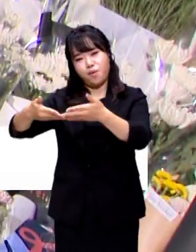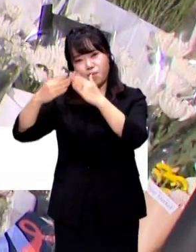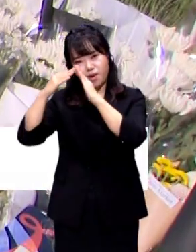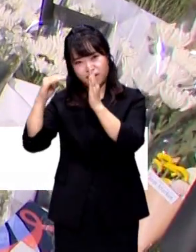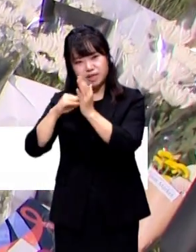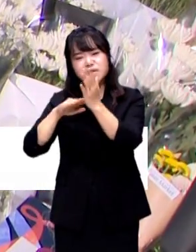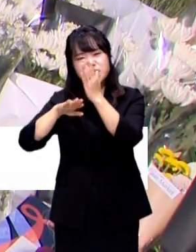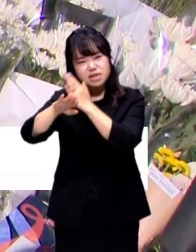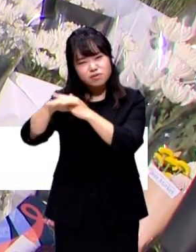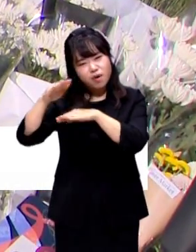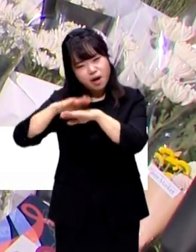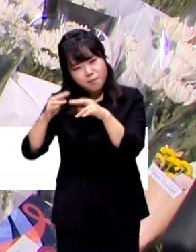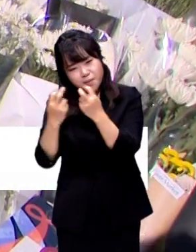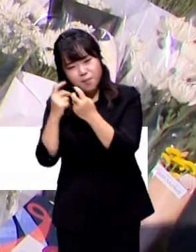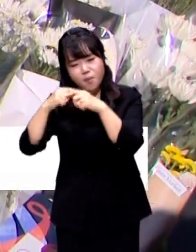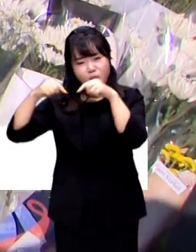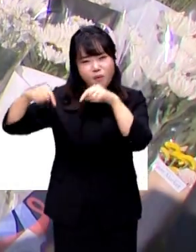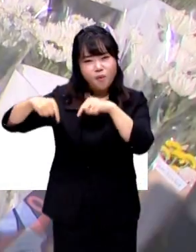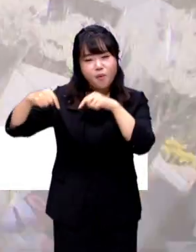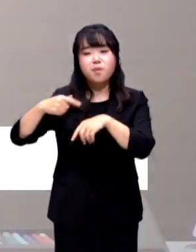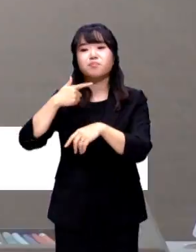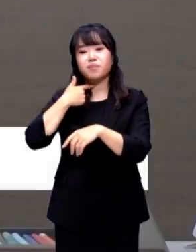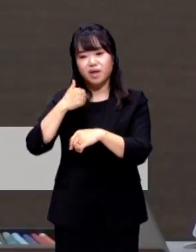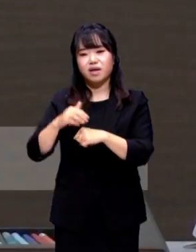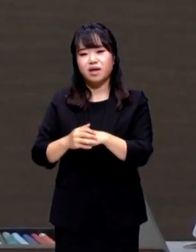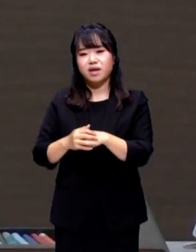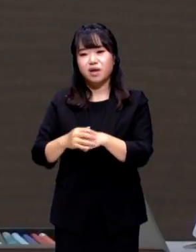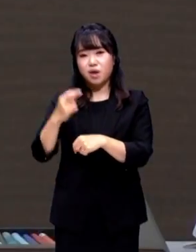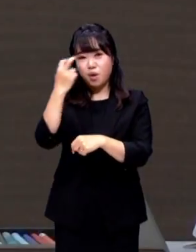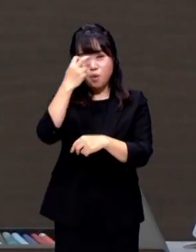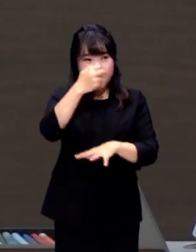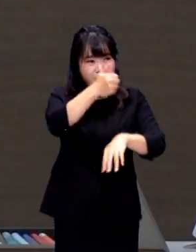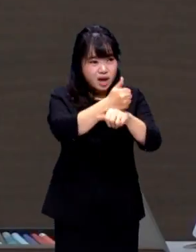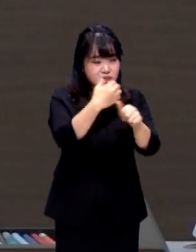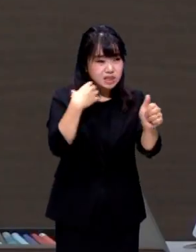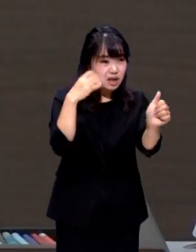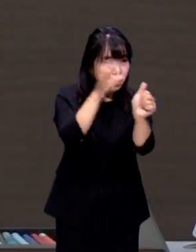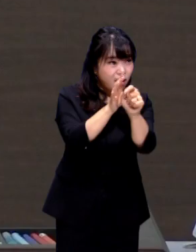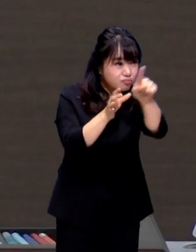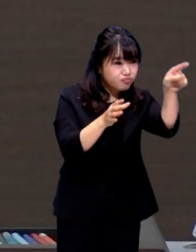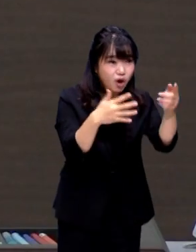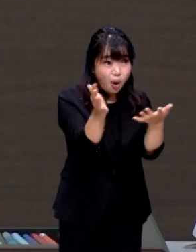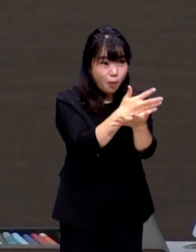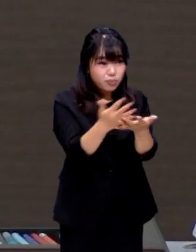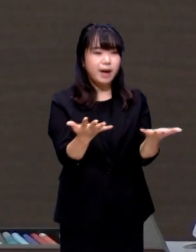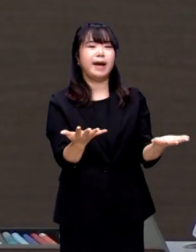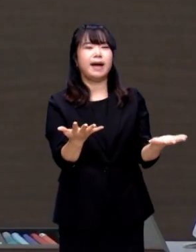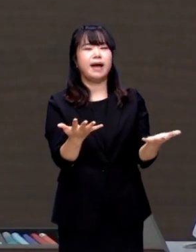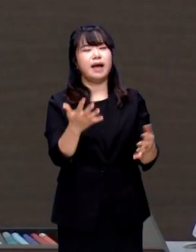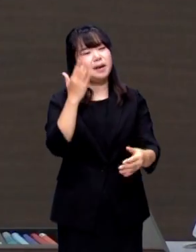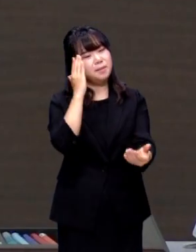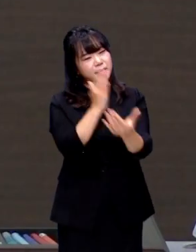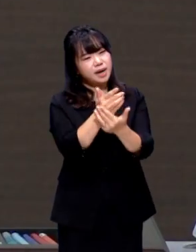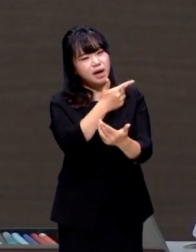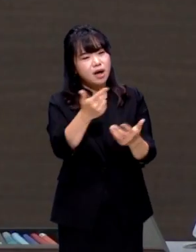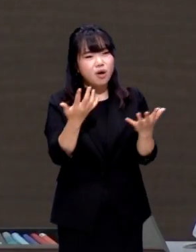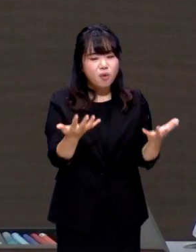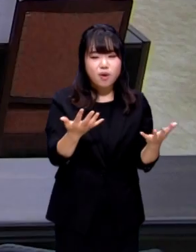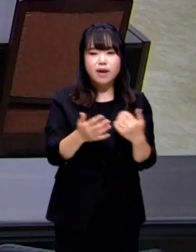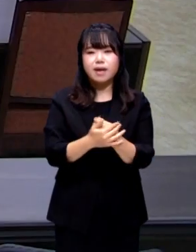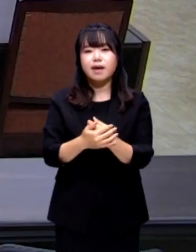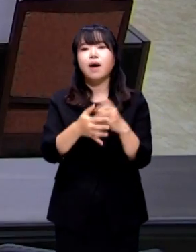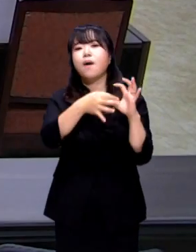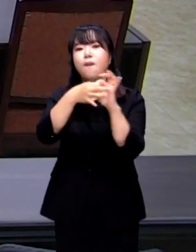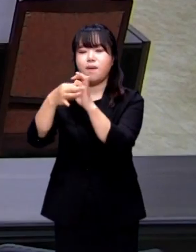후속 대책 등을 논의했습니다. 특히 관리 주체가 없어 대형 참사로 이어진 만큼 관련 조례를